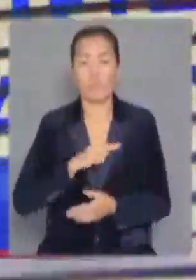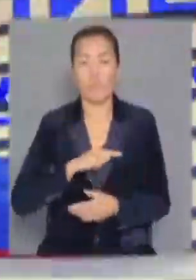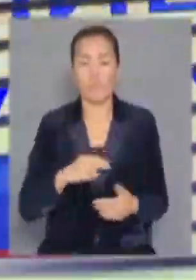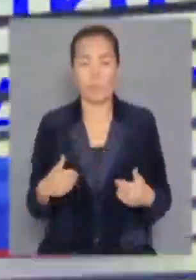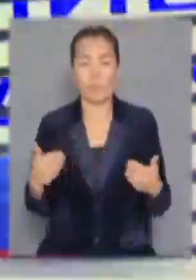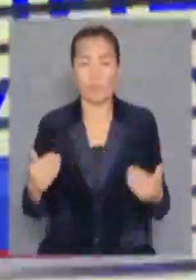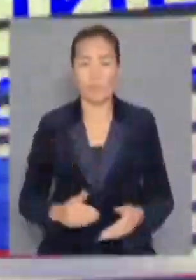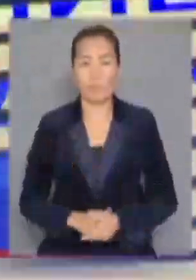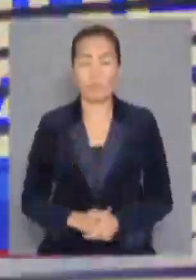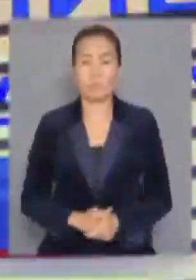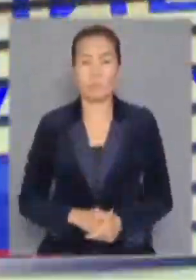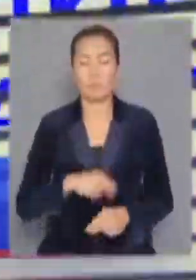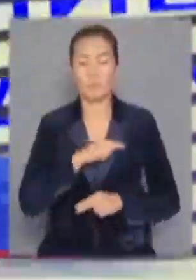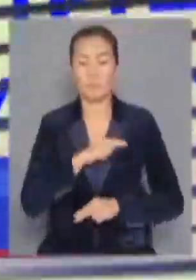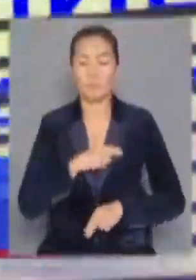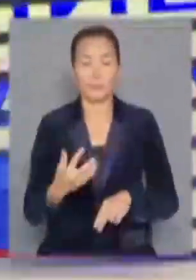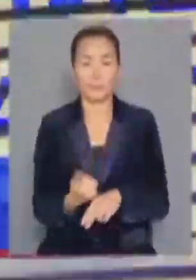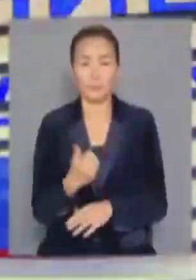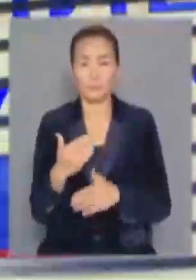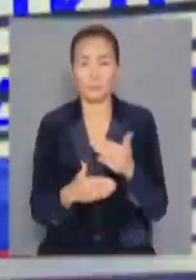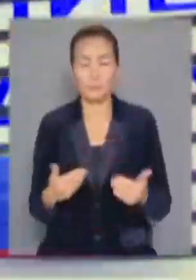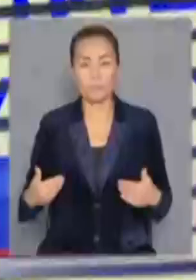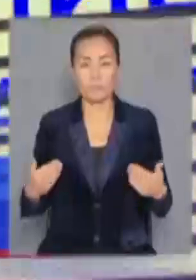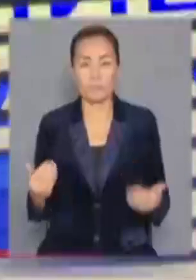тілейміз. Еңбектеріңіз жана берсін.